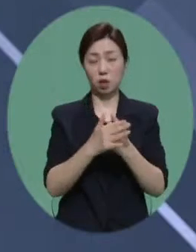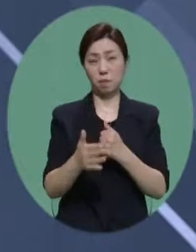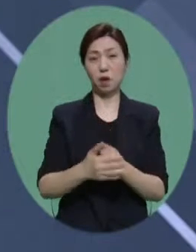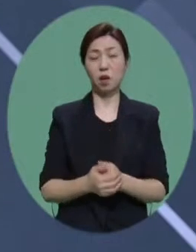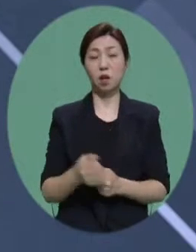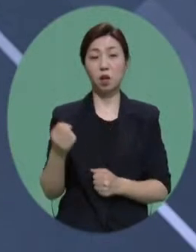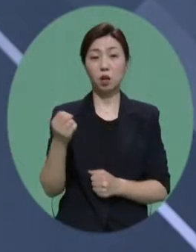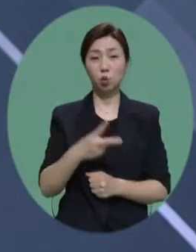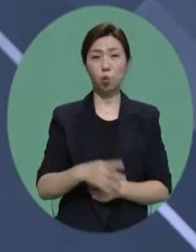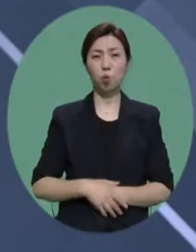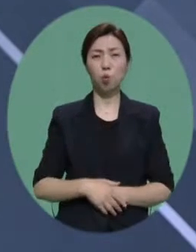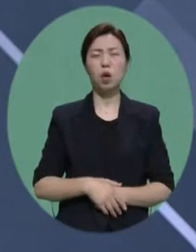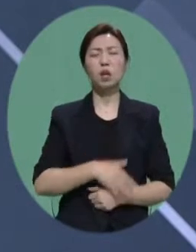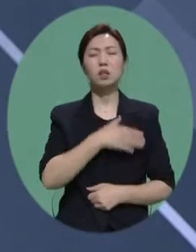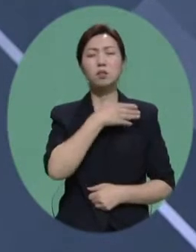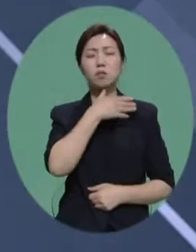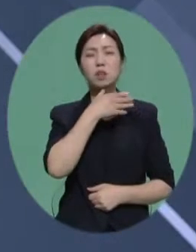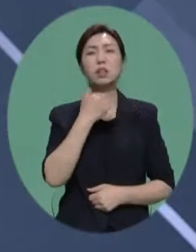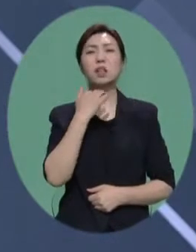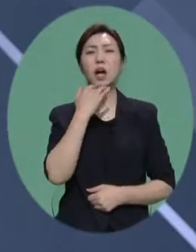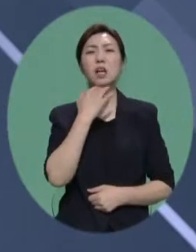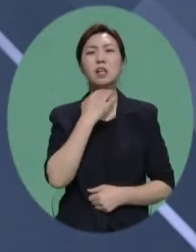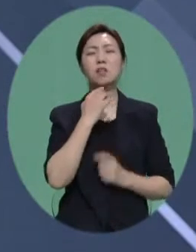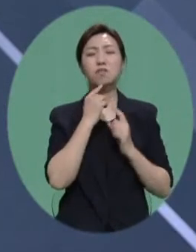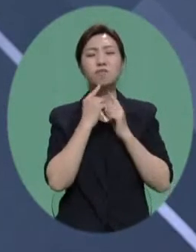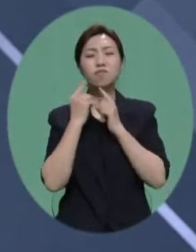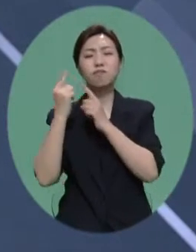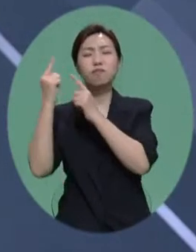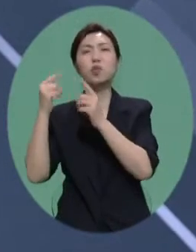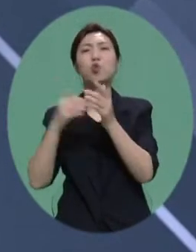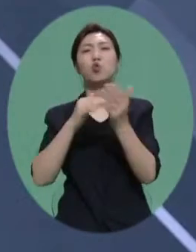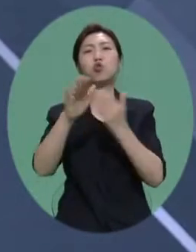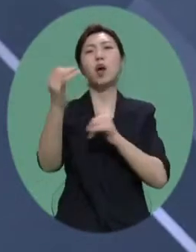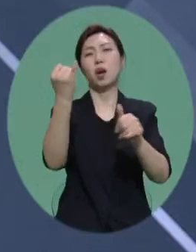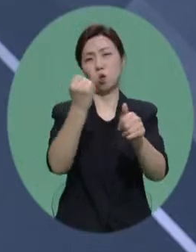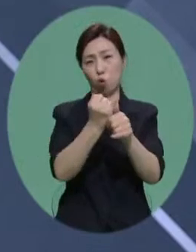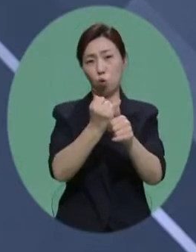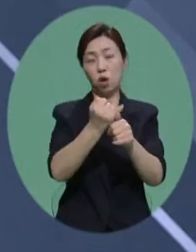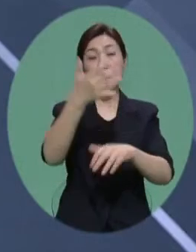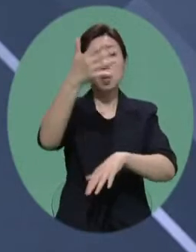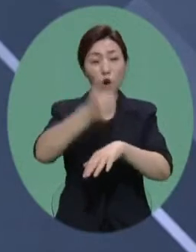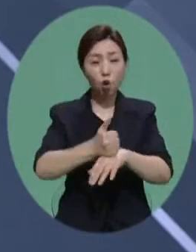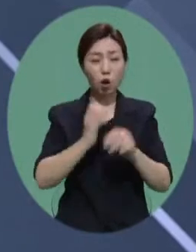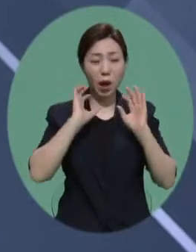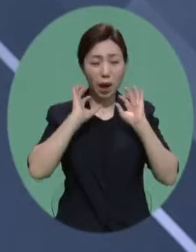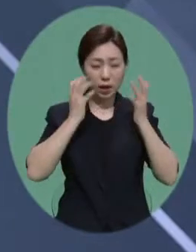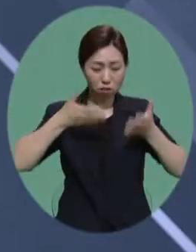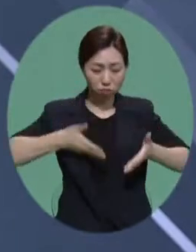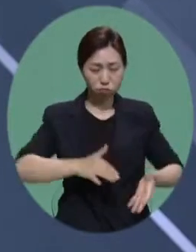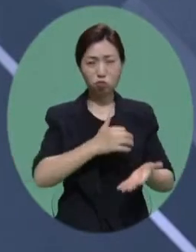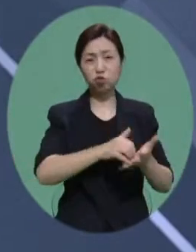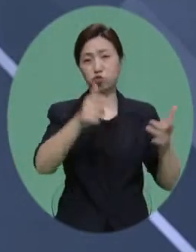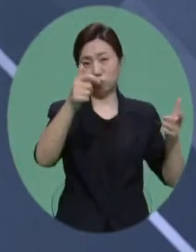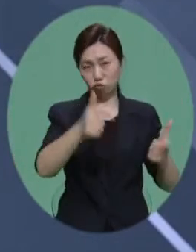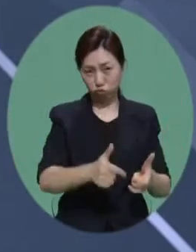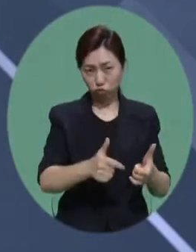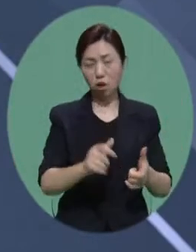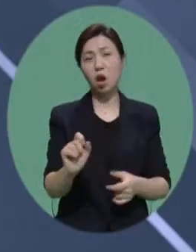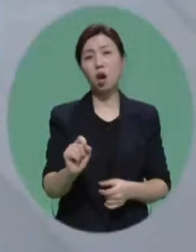만원을 하게 되는 것이 저출산의 가장 근본적인 요인이라는 그런 보고서가 있는데 없어 보셨습니까